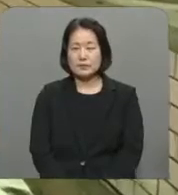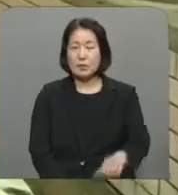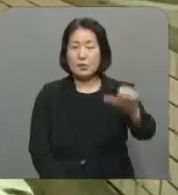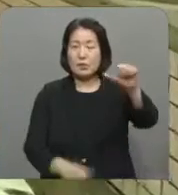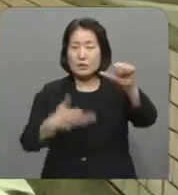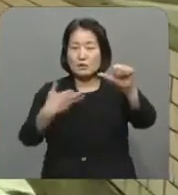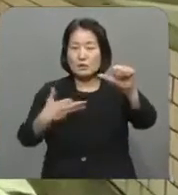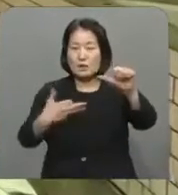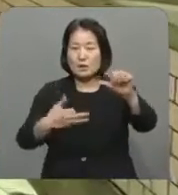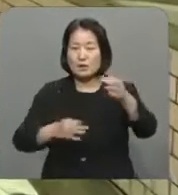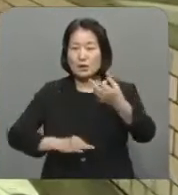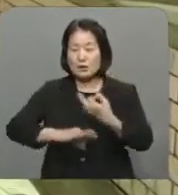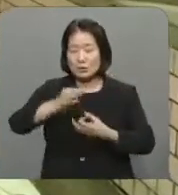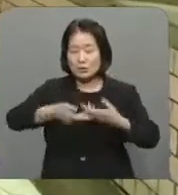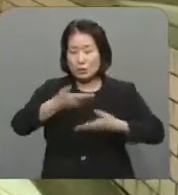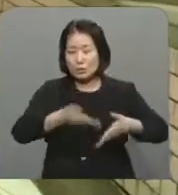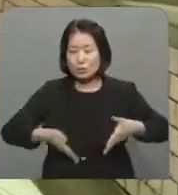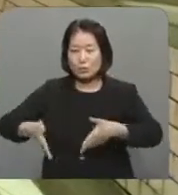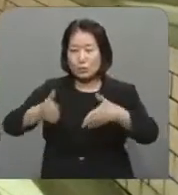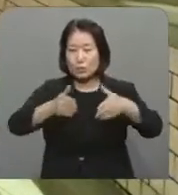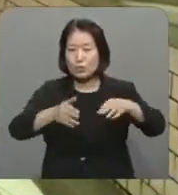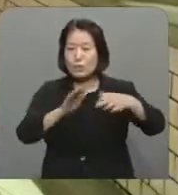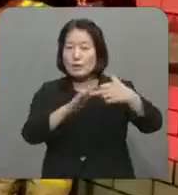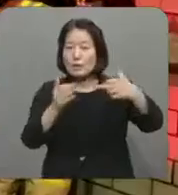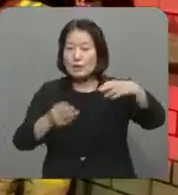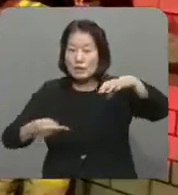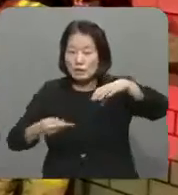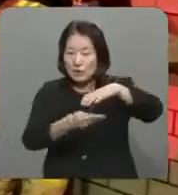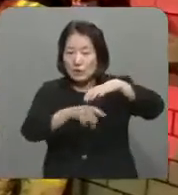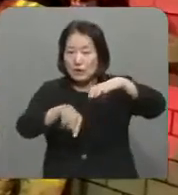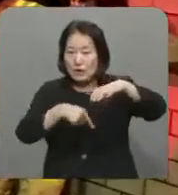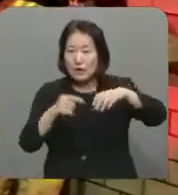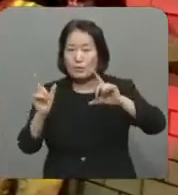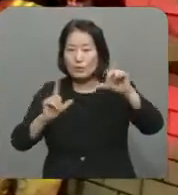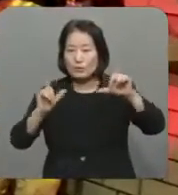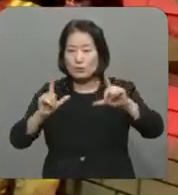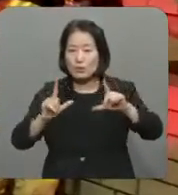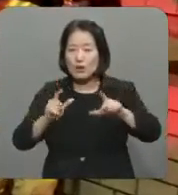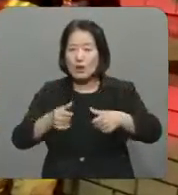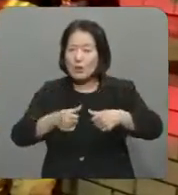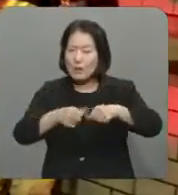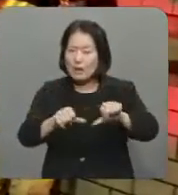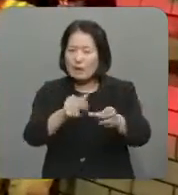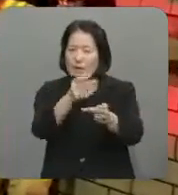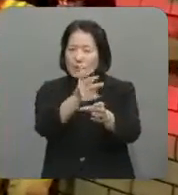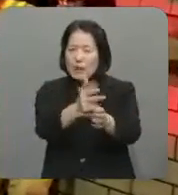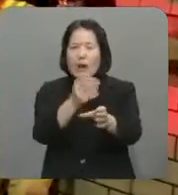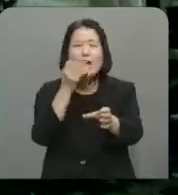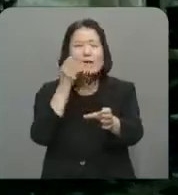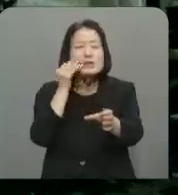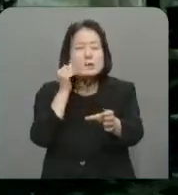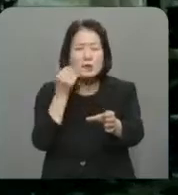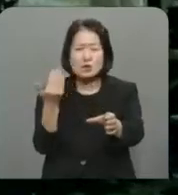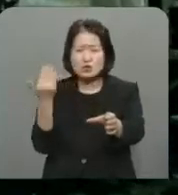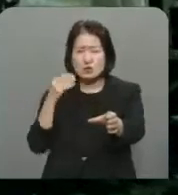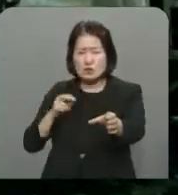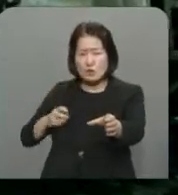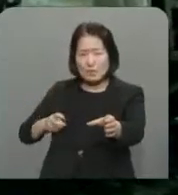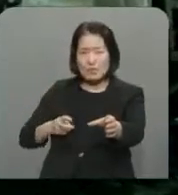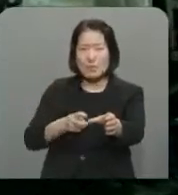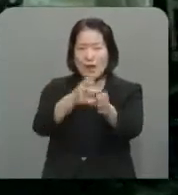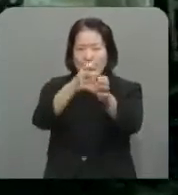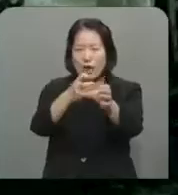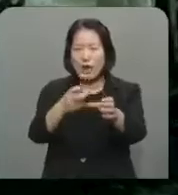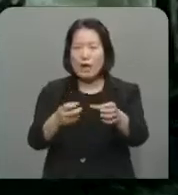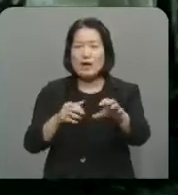이달 18일 영동고속도로 대관령 1 터널 아닙니다 고장으로 정차 중인 탱크로리 차량을 화물차가 들이 받으면서 차량